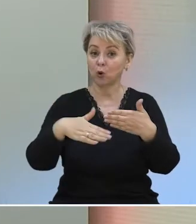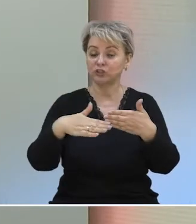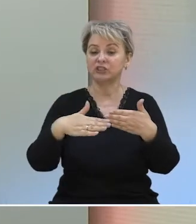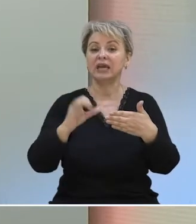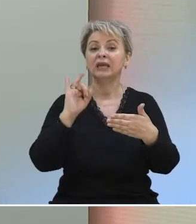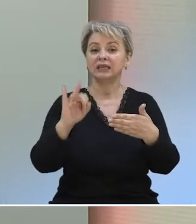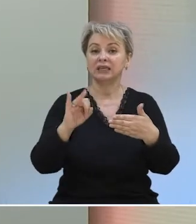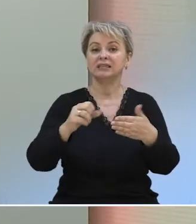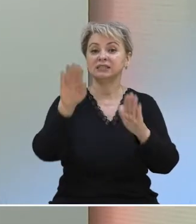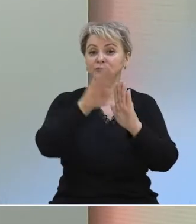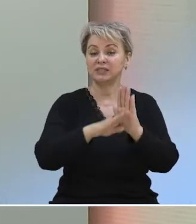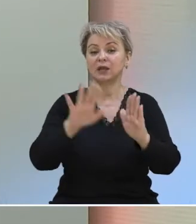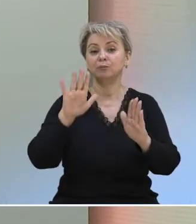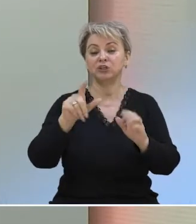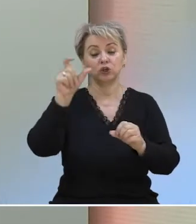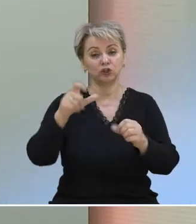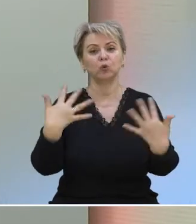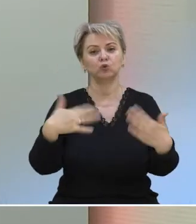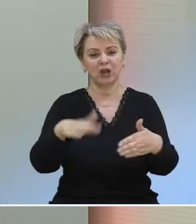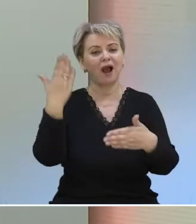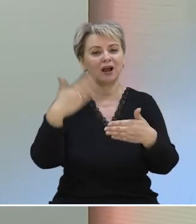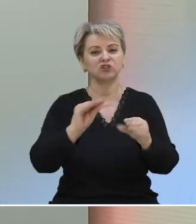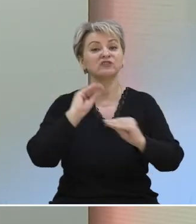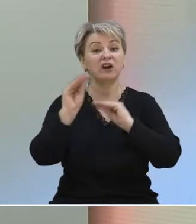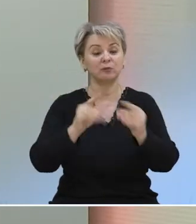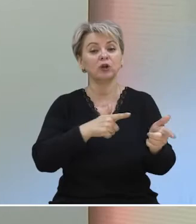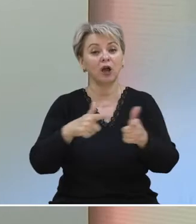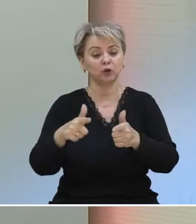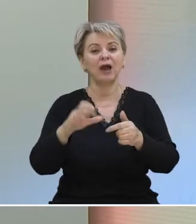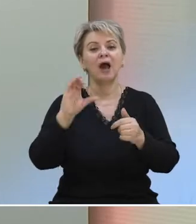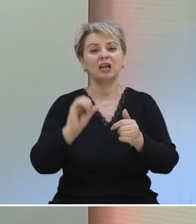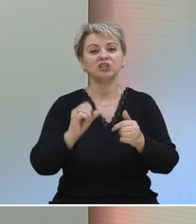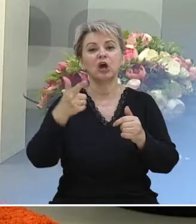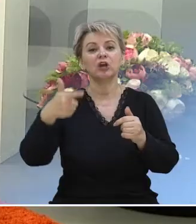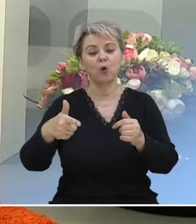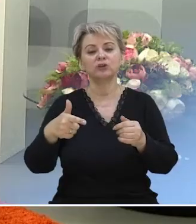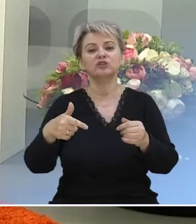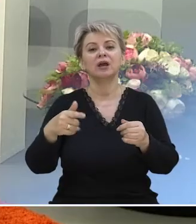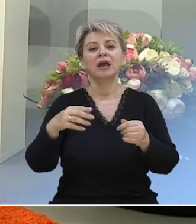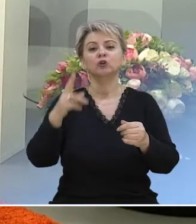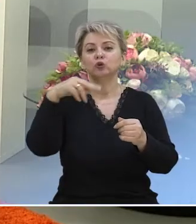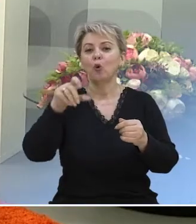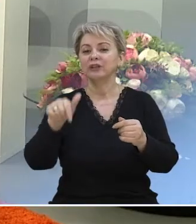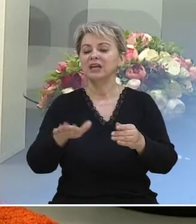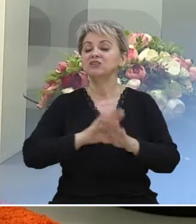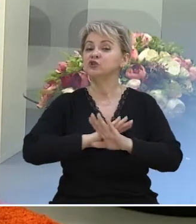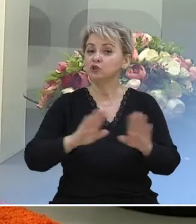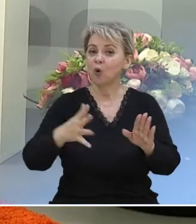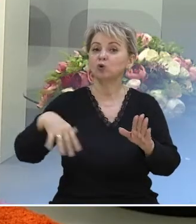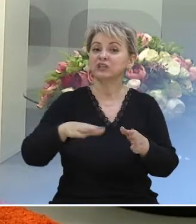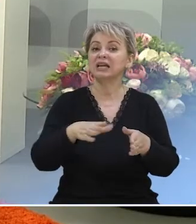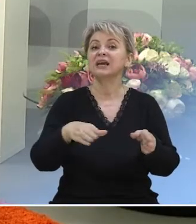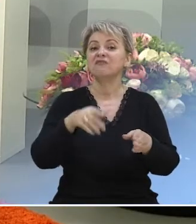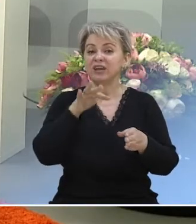уже завершена, и список из 5 фамилий уже окончательно сформирован. Так что, Александр Григорьевич, там Дональд, извините, все